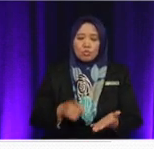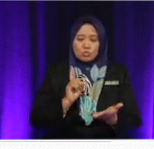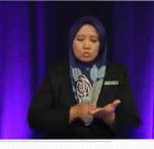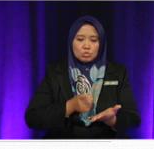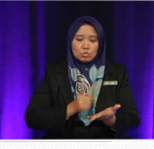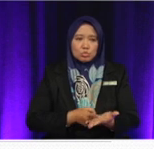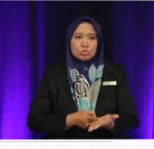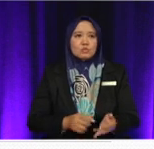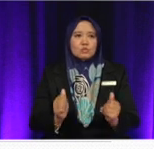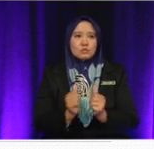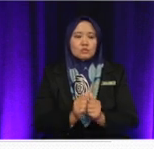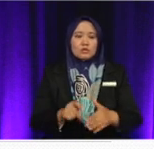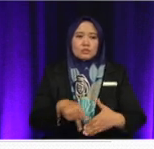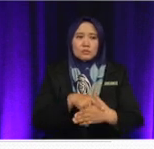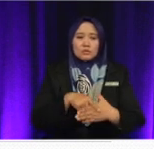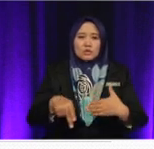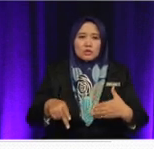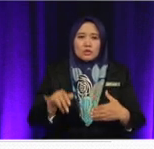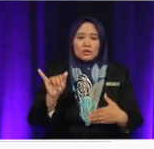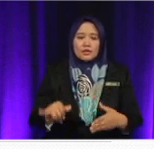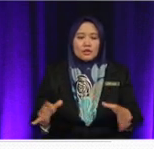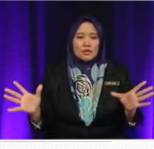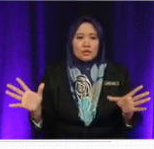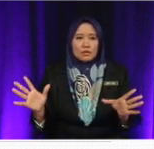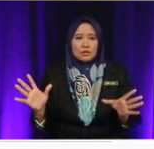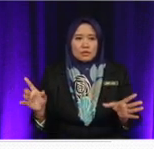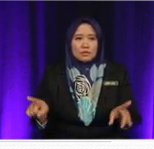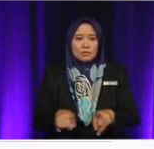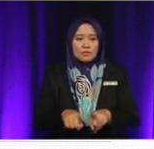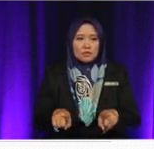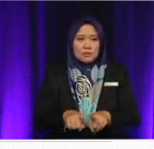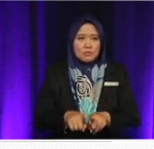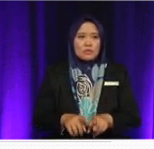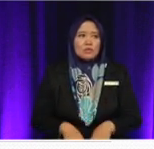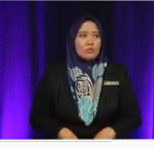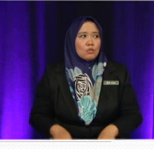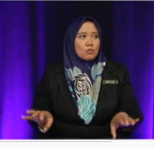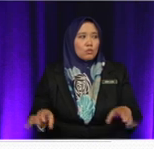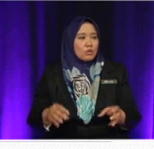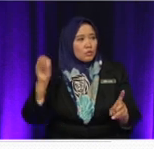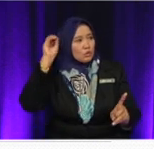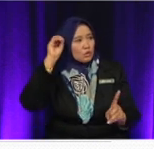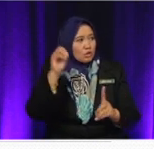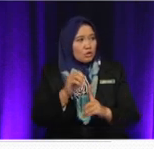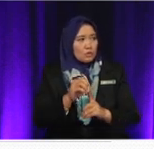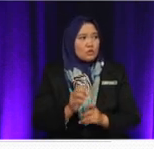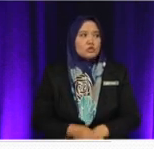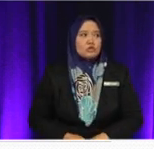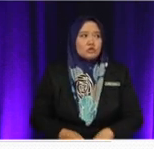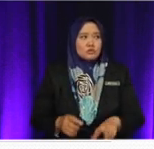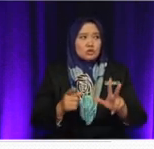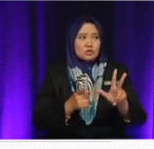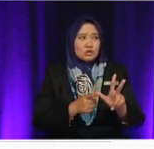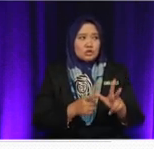langsung dengan masalah tersebut. Yang ketiga ialah membentuk alternatif melalui sesi sumbang